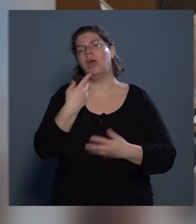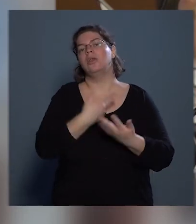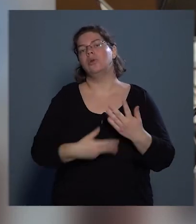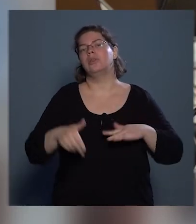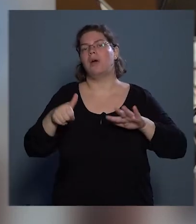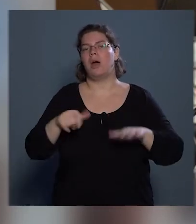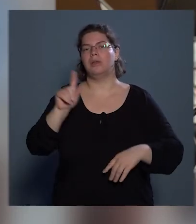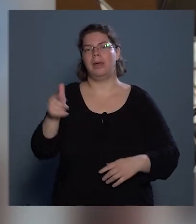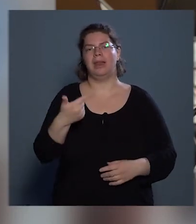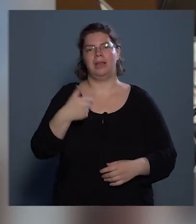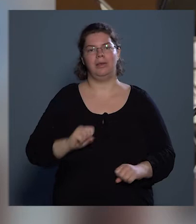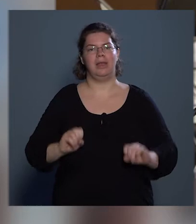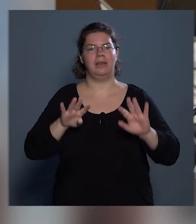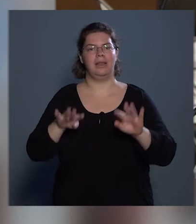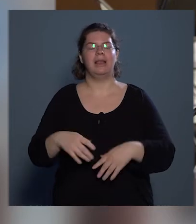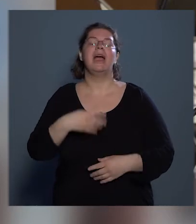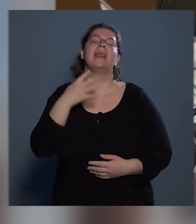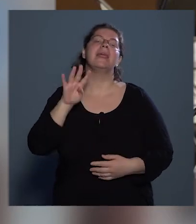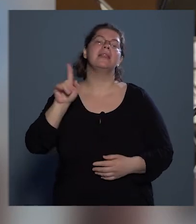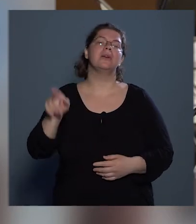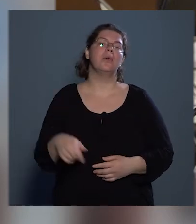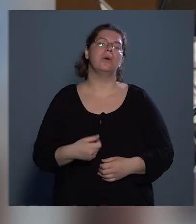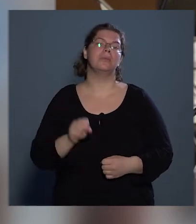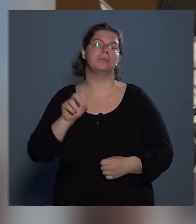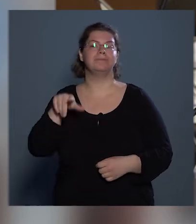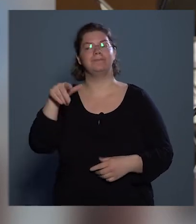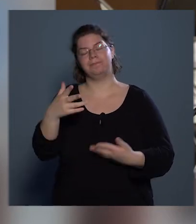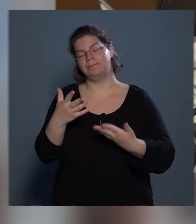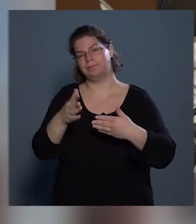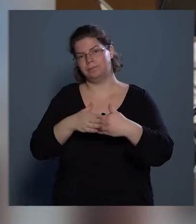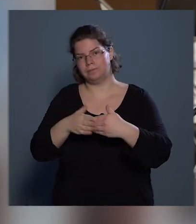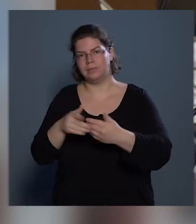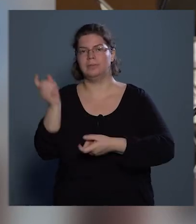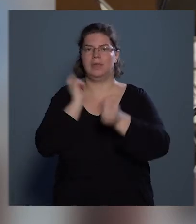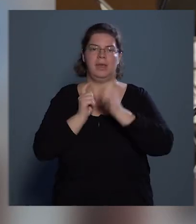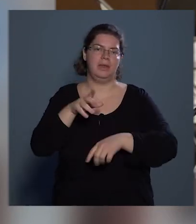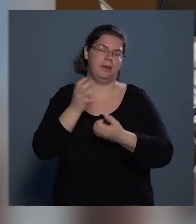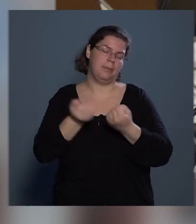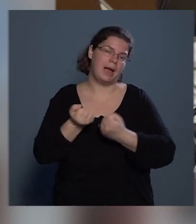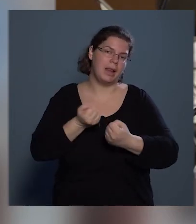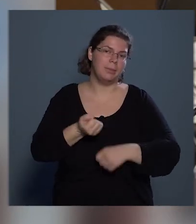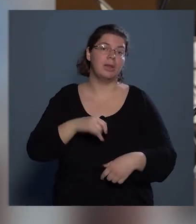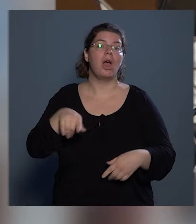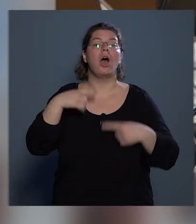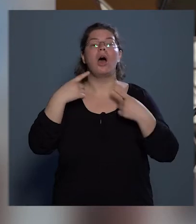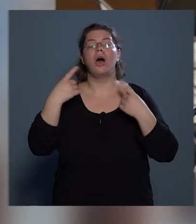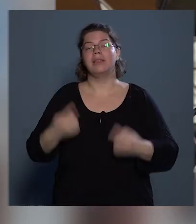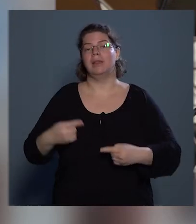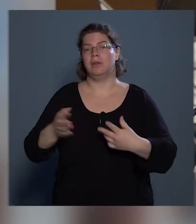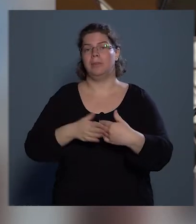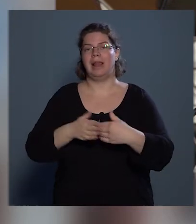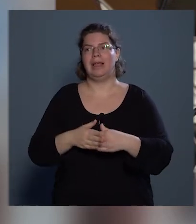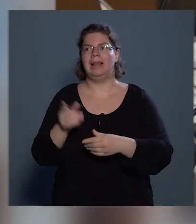86/2019 4.23 kormányrendelet 10. számú melléklete szerinti megállapodást a határozat melléklete szerinti